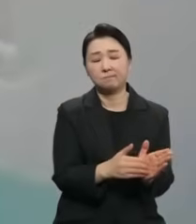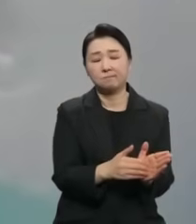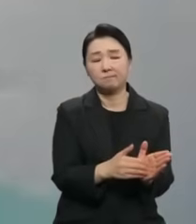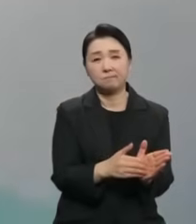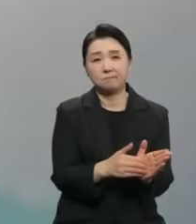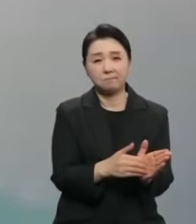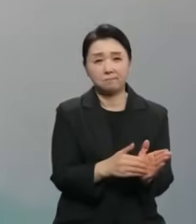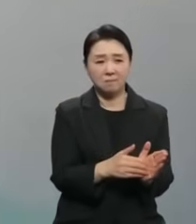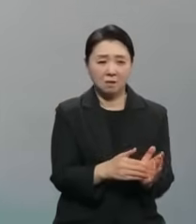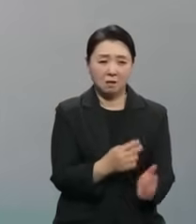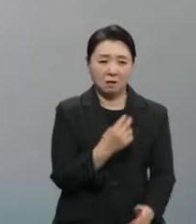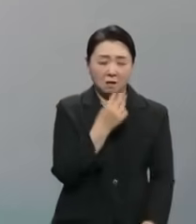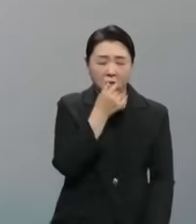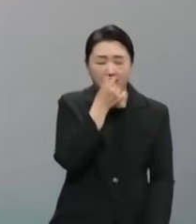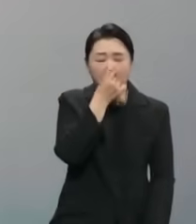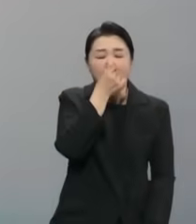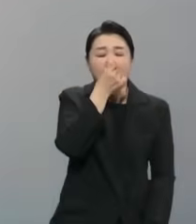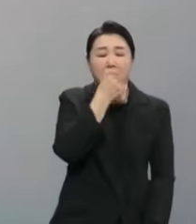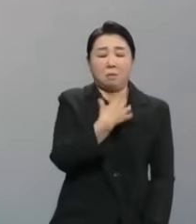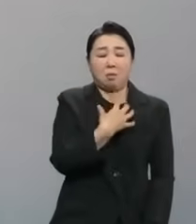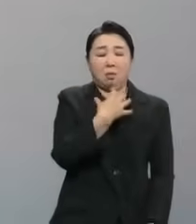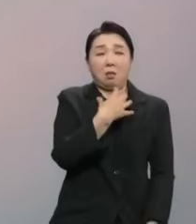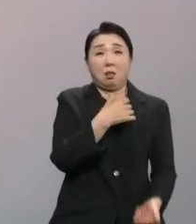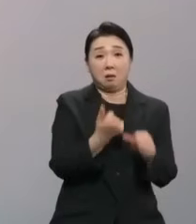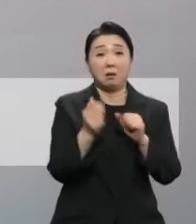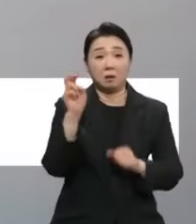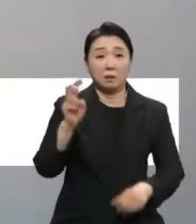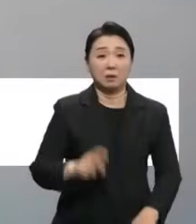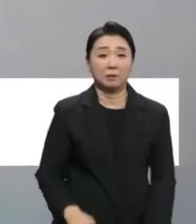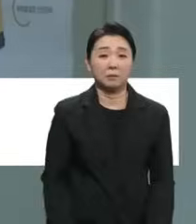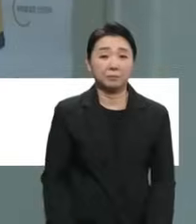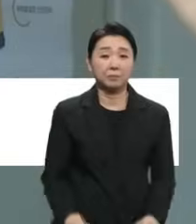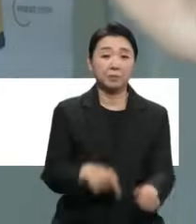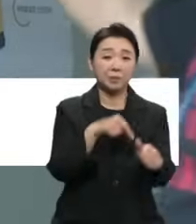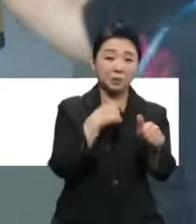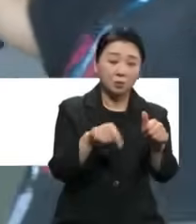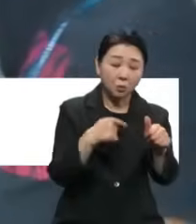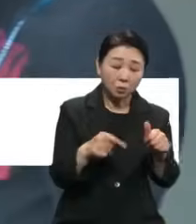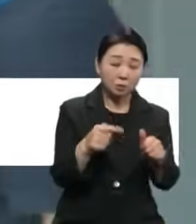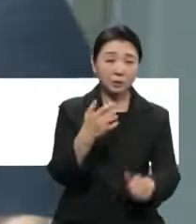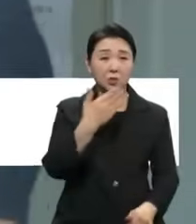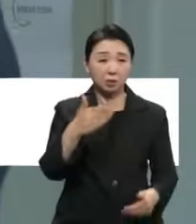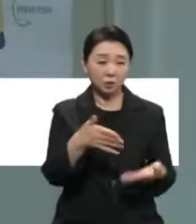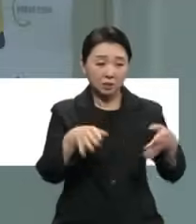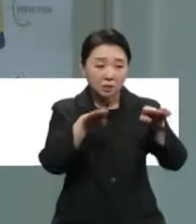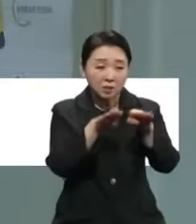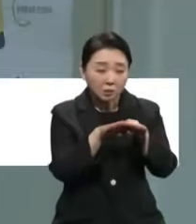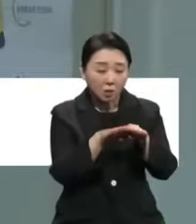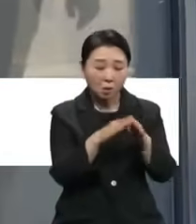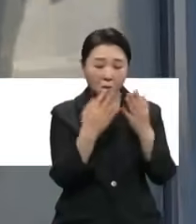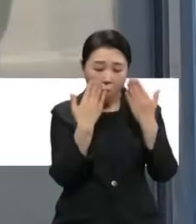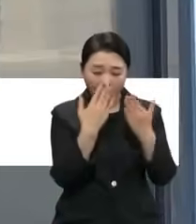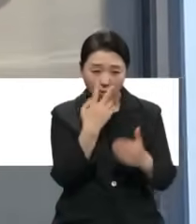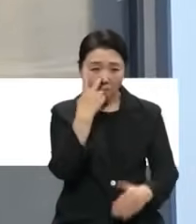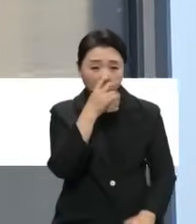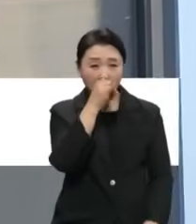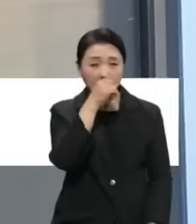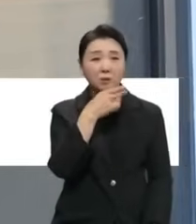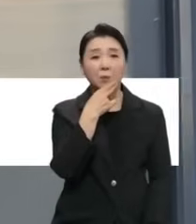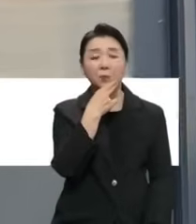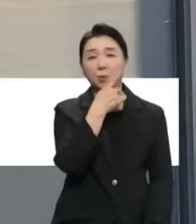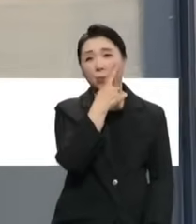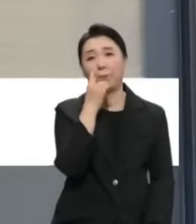희생자가 나왔을 가능성도 높습니다. 교육과 소방시설 관리 등이 적법하게 이루어졌는지를 좀 확실히 따져봐야